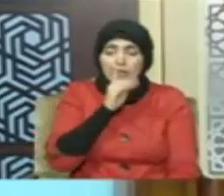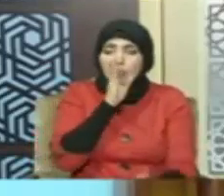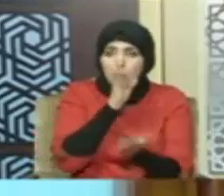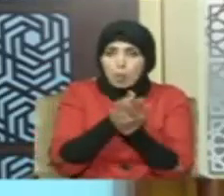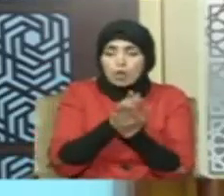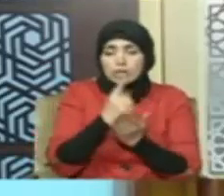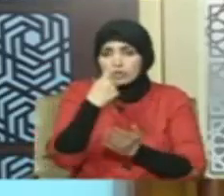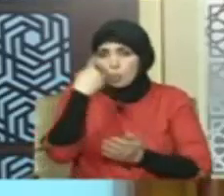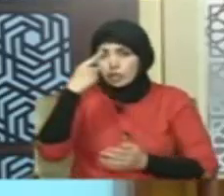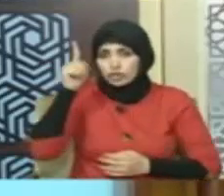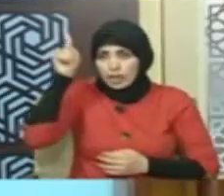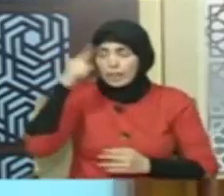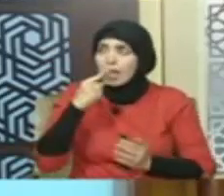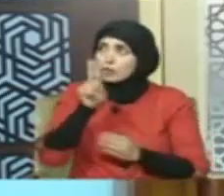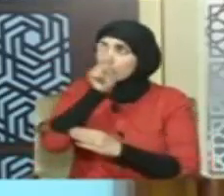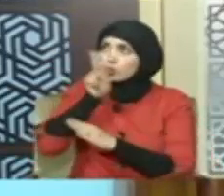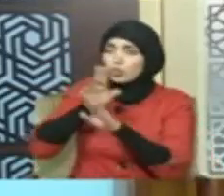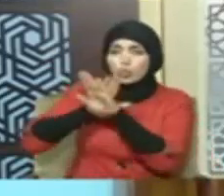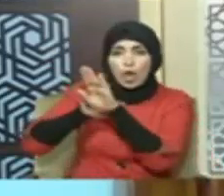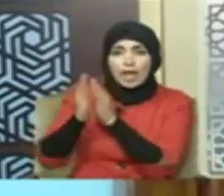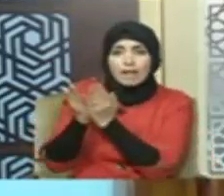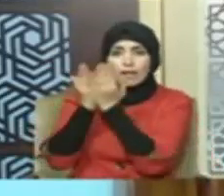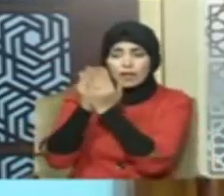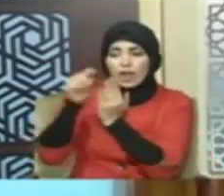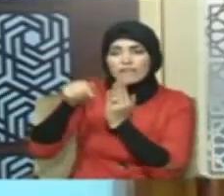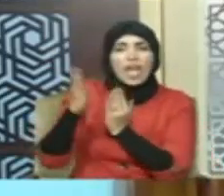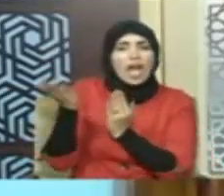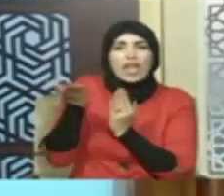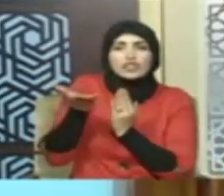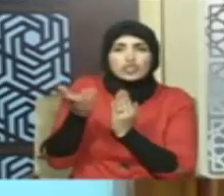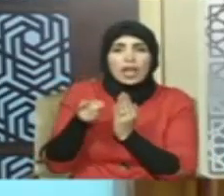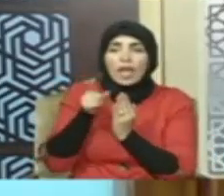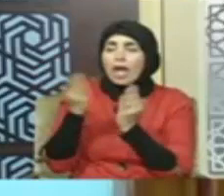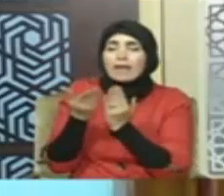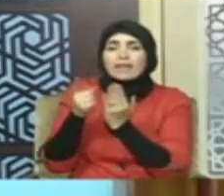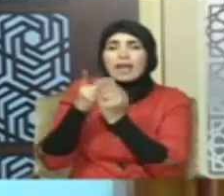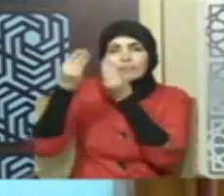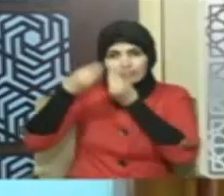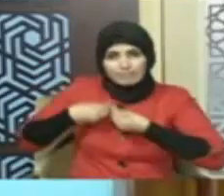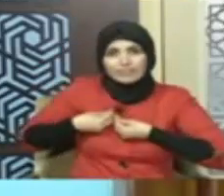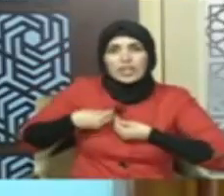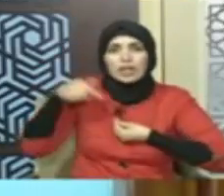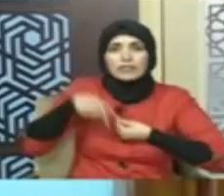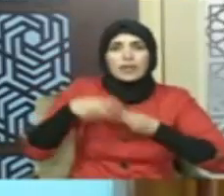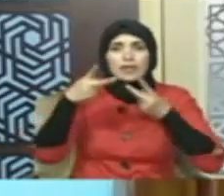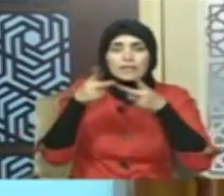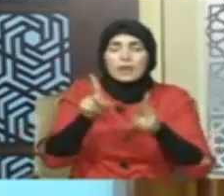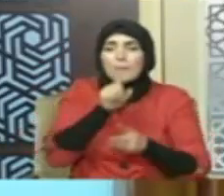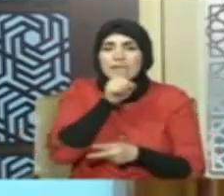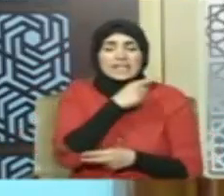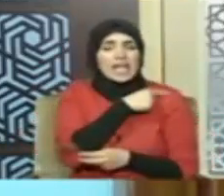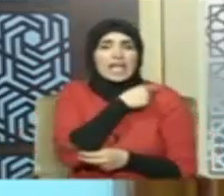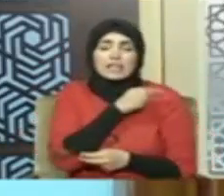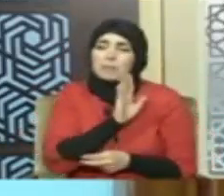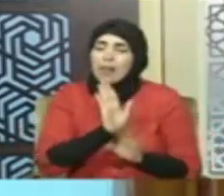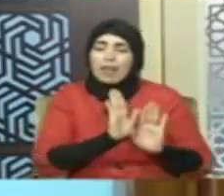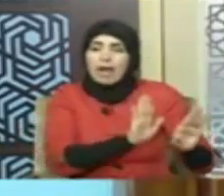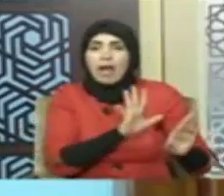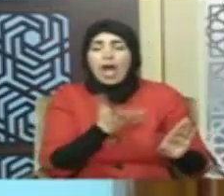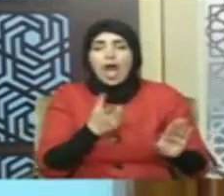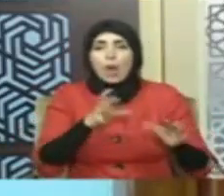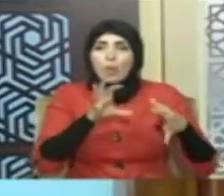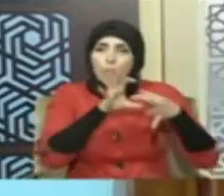عز وجل فيها شيئا إلا أعطاه إياه ما لم يكن إثما ولا قطيعة